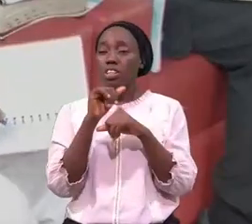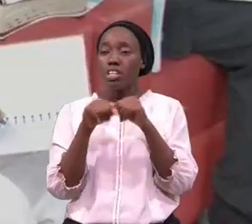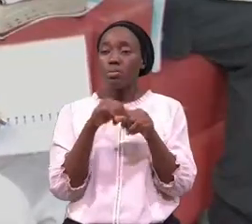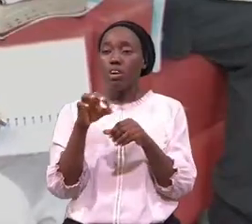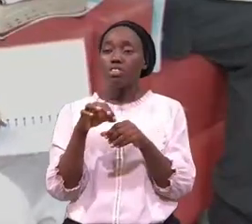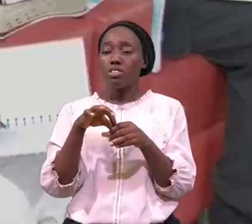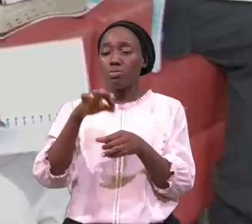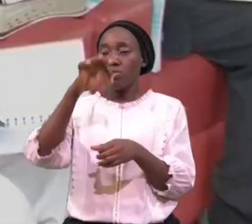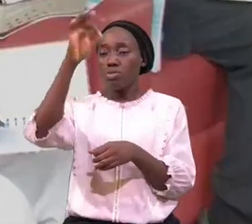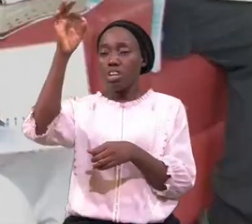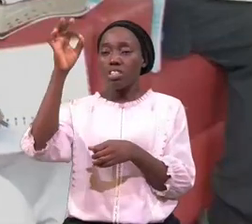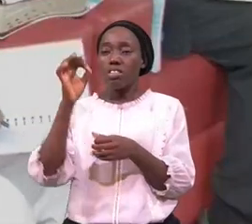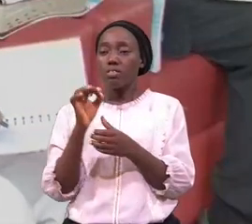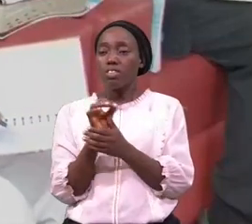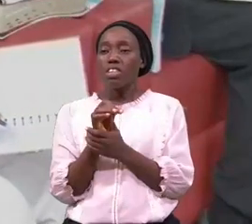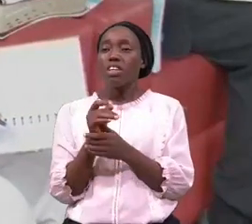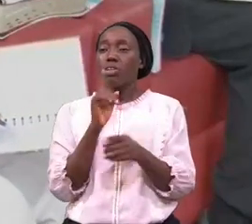Nous parlons de la spiritualité.